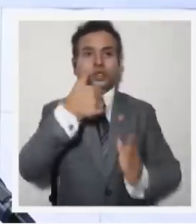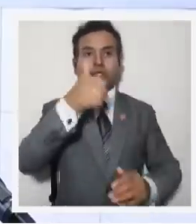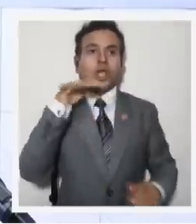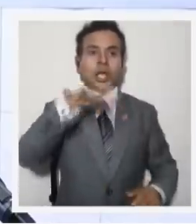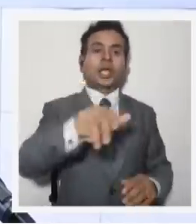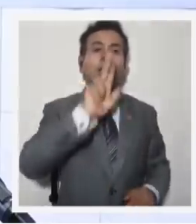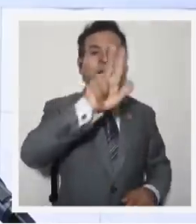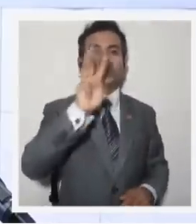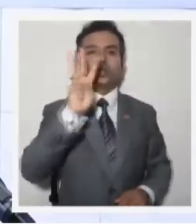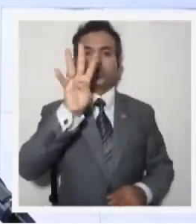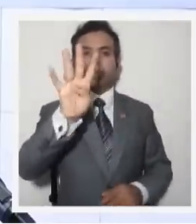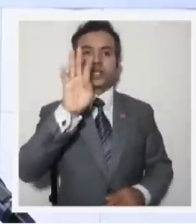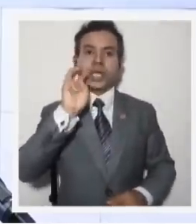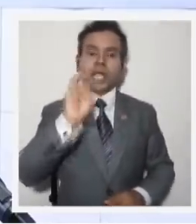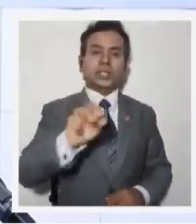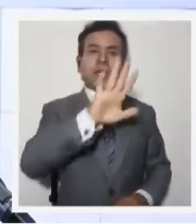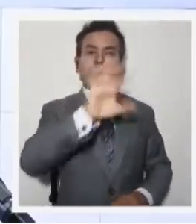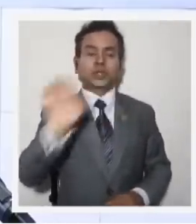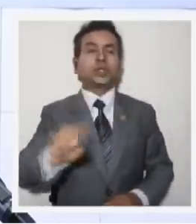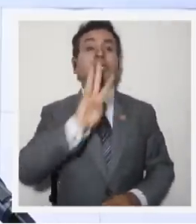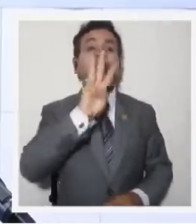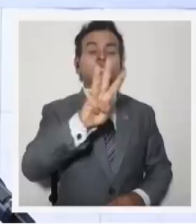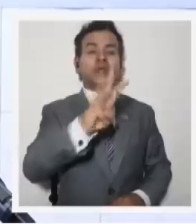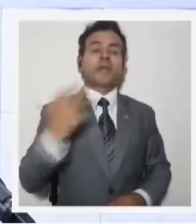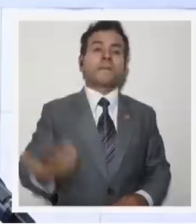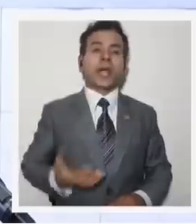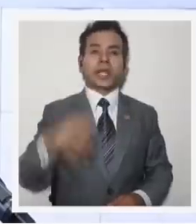না যাদের স্ক্রিনিং করতে হয়। আমাদের সর্বমোট স্ক্রিনিং হয়েছে